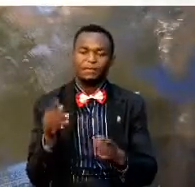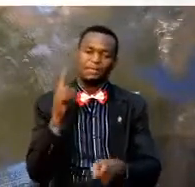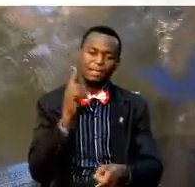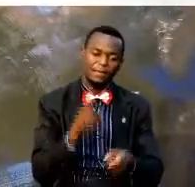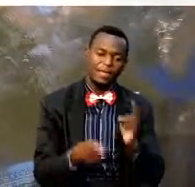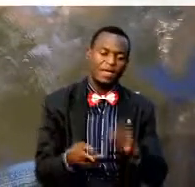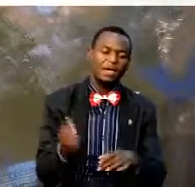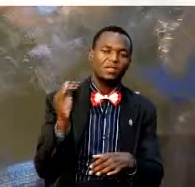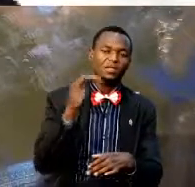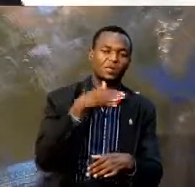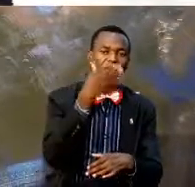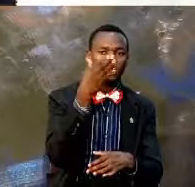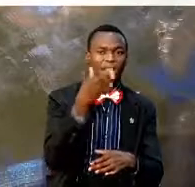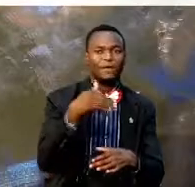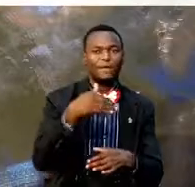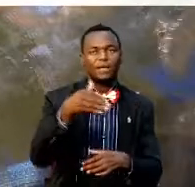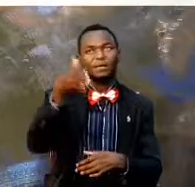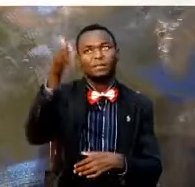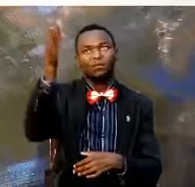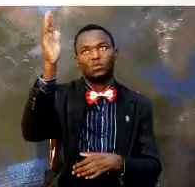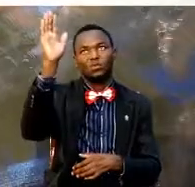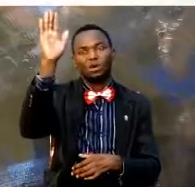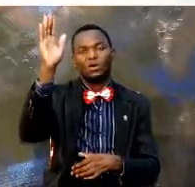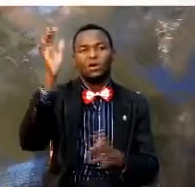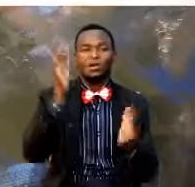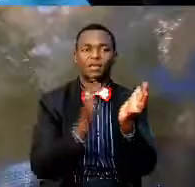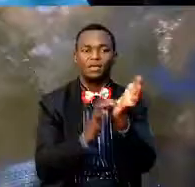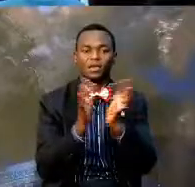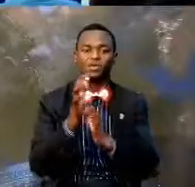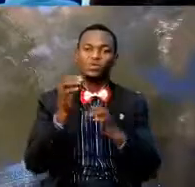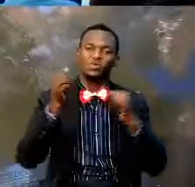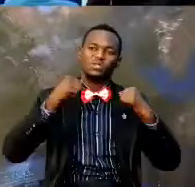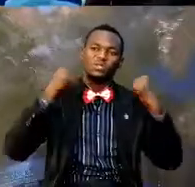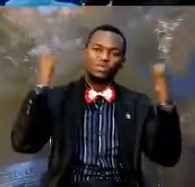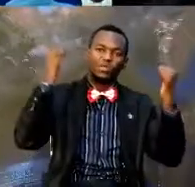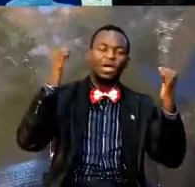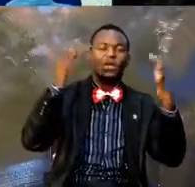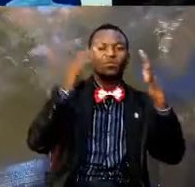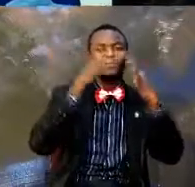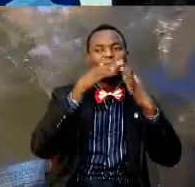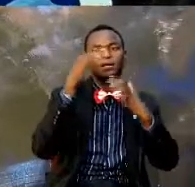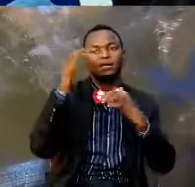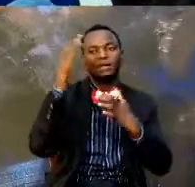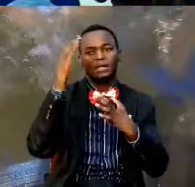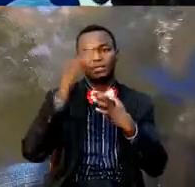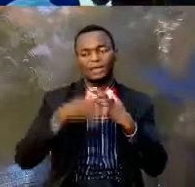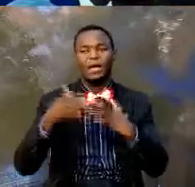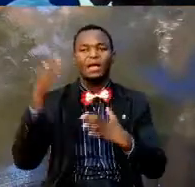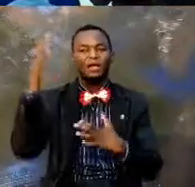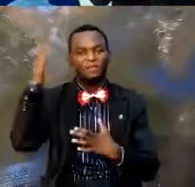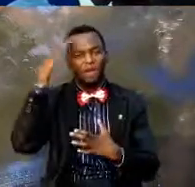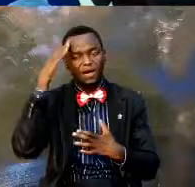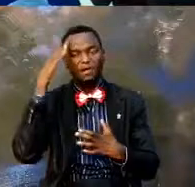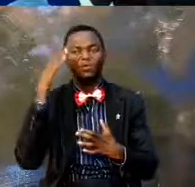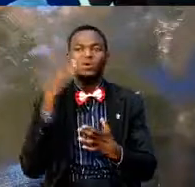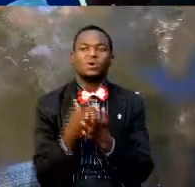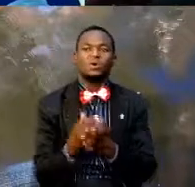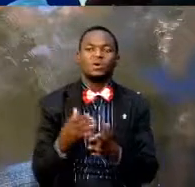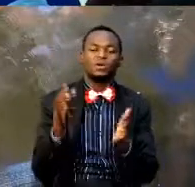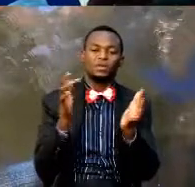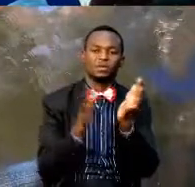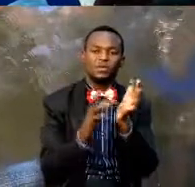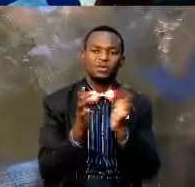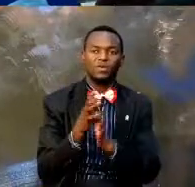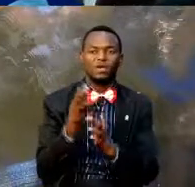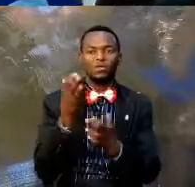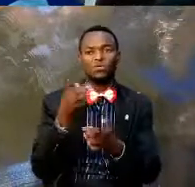hatua mbele za Mungu wako. Yesu shujaa, nyumbani hatimaye. Anajua nao mashahidi kwa karne zote hizo. Yesu amekuwa na